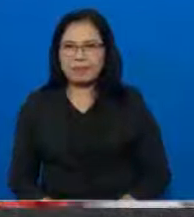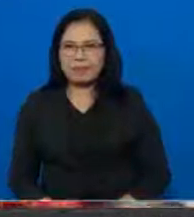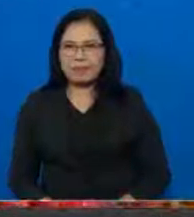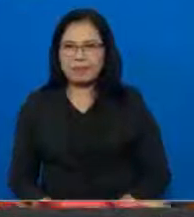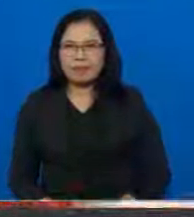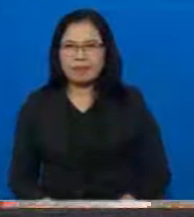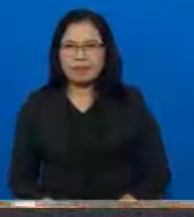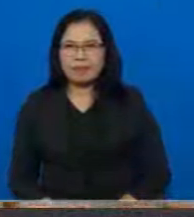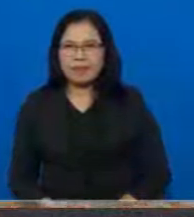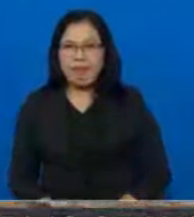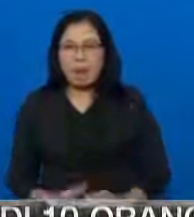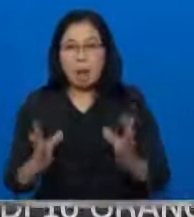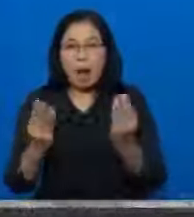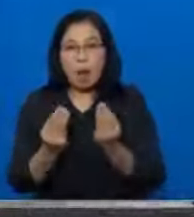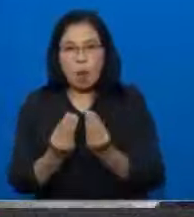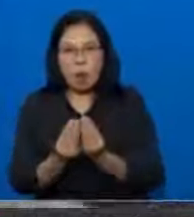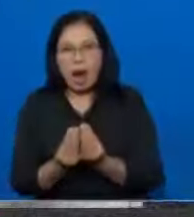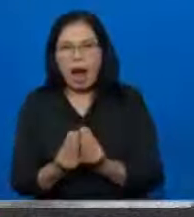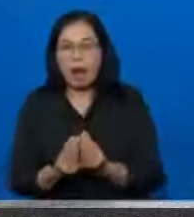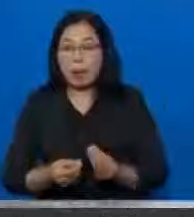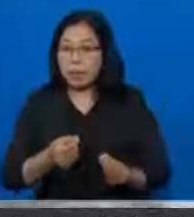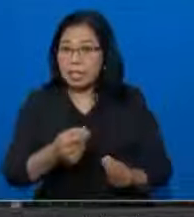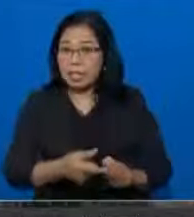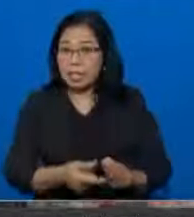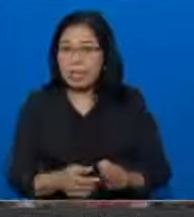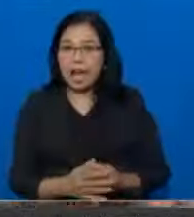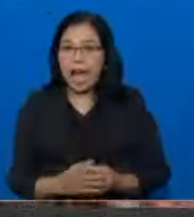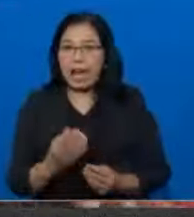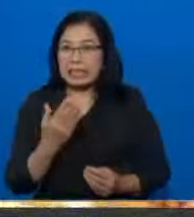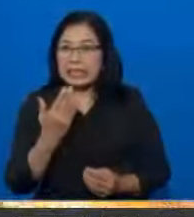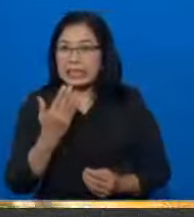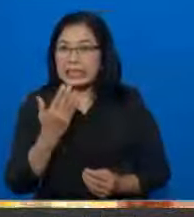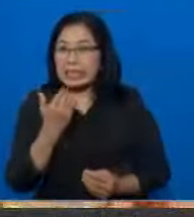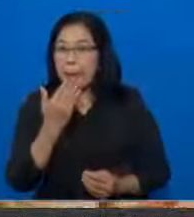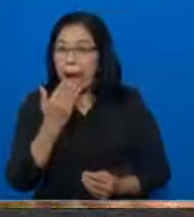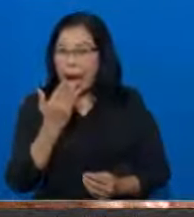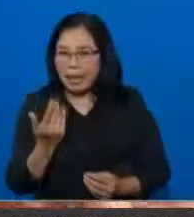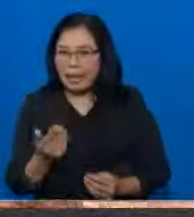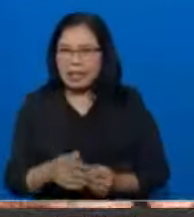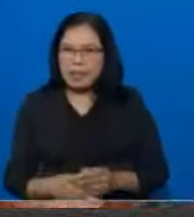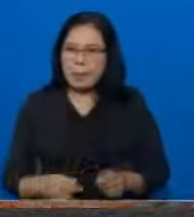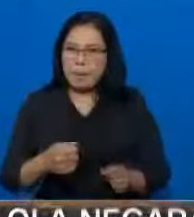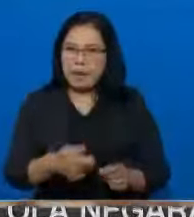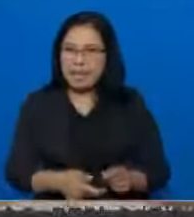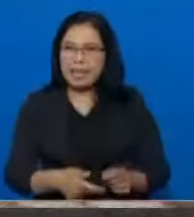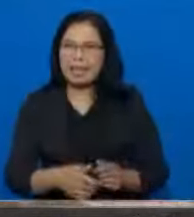lobangnya. Bawang sudah, waktunya berbelanja aneka kebutuhan lain. Ada seledri, cabai, kacang tanah, dan juga penyedap